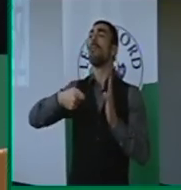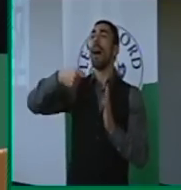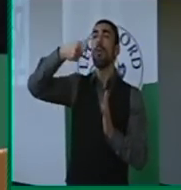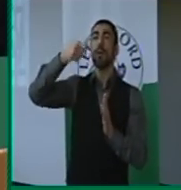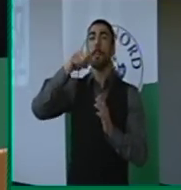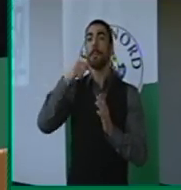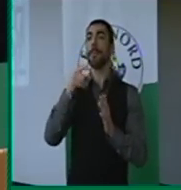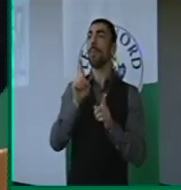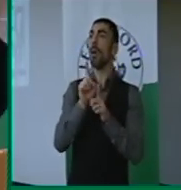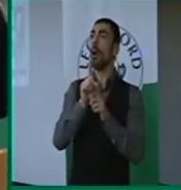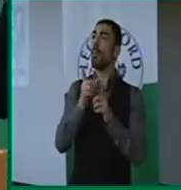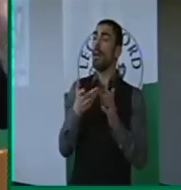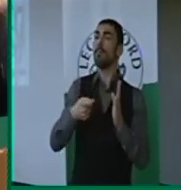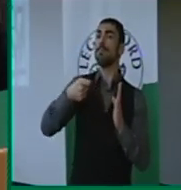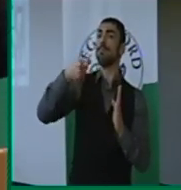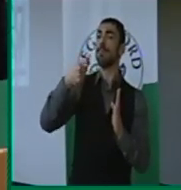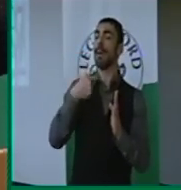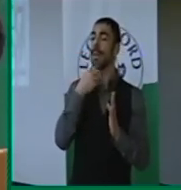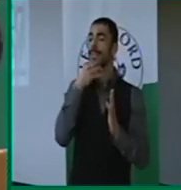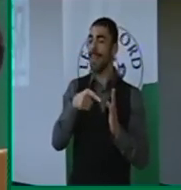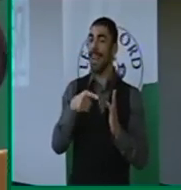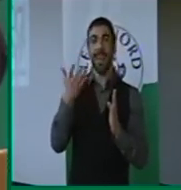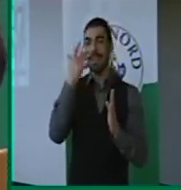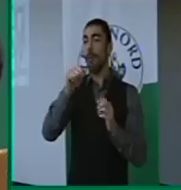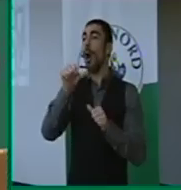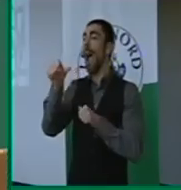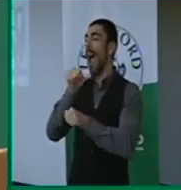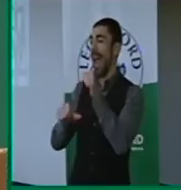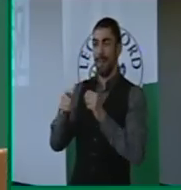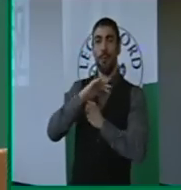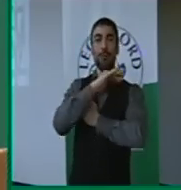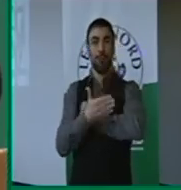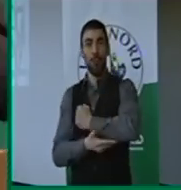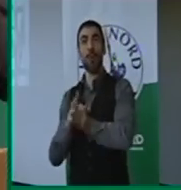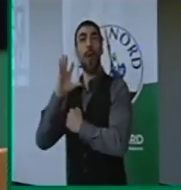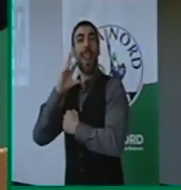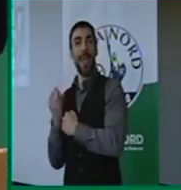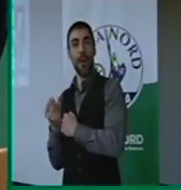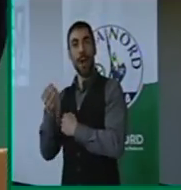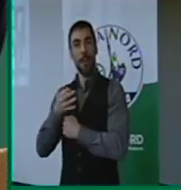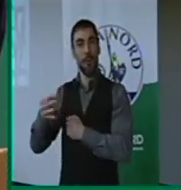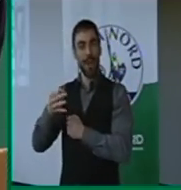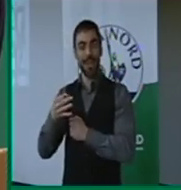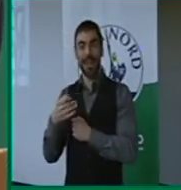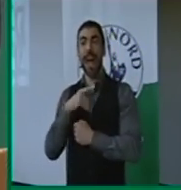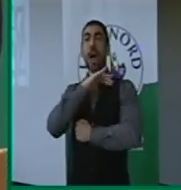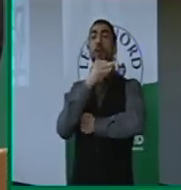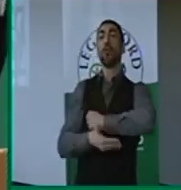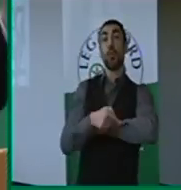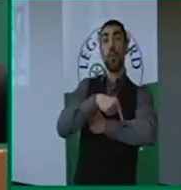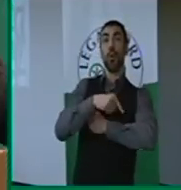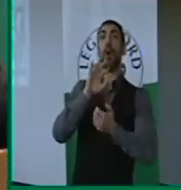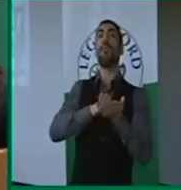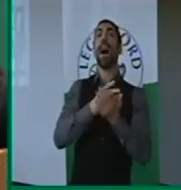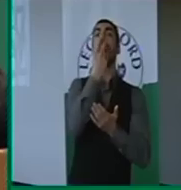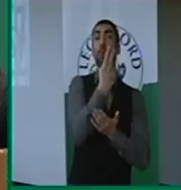si apprezza e diciamo che a questo punto fra il cambio fra lo scudo e il leone lo scudo Lombardo vale